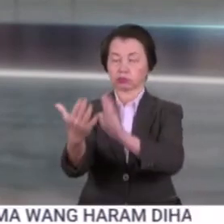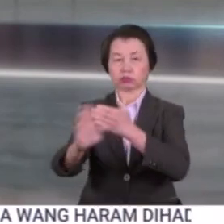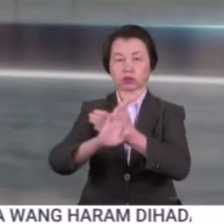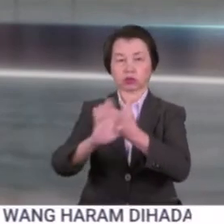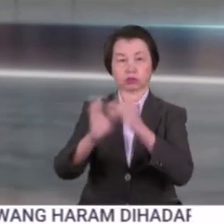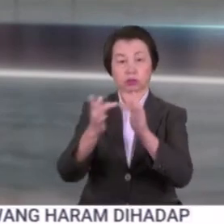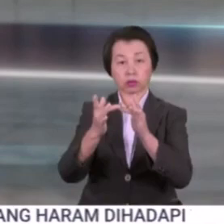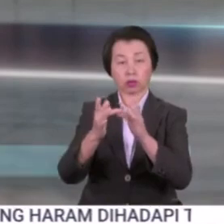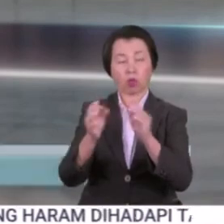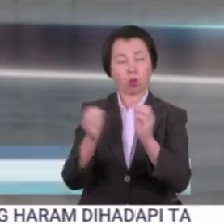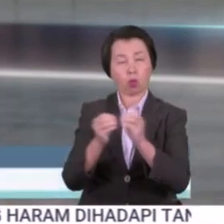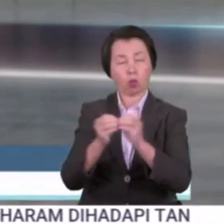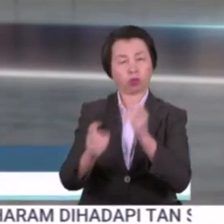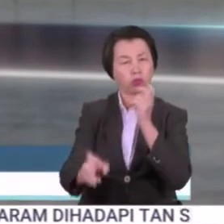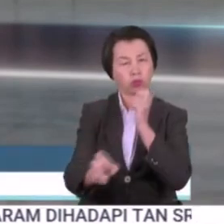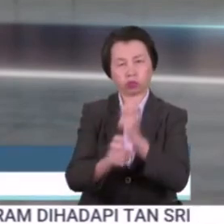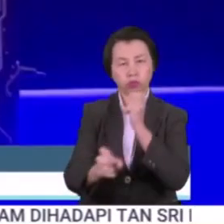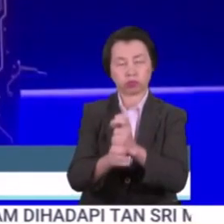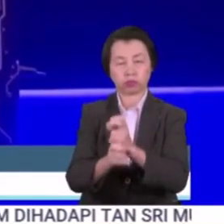ancaman Siber yang makin kompleks.